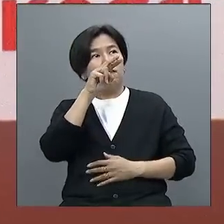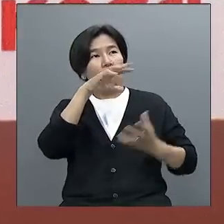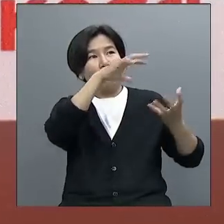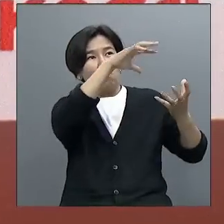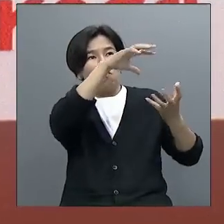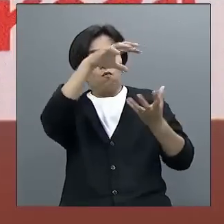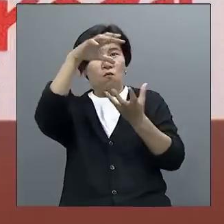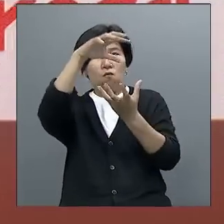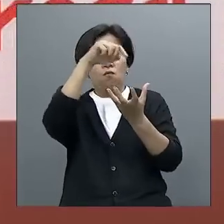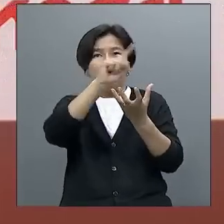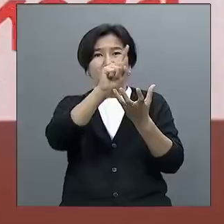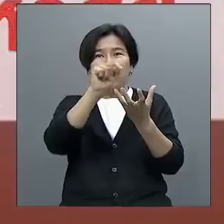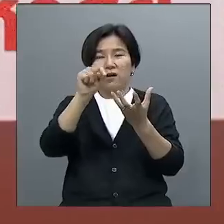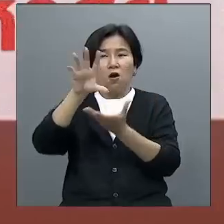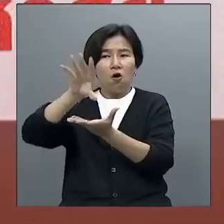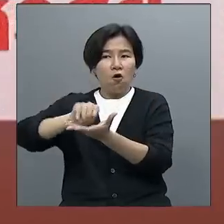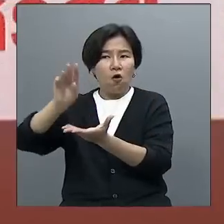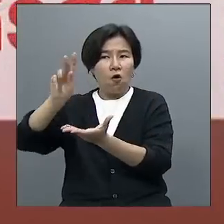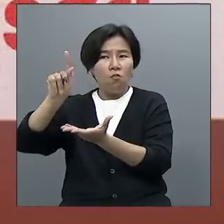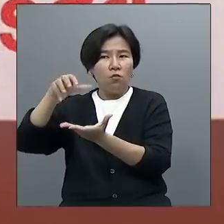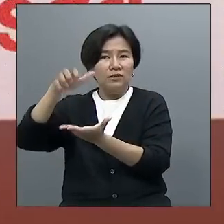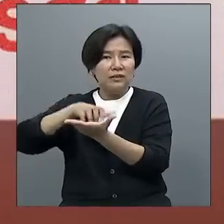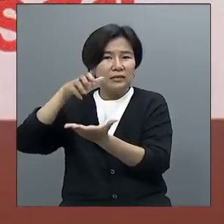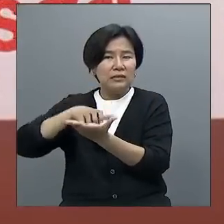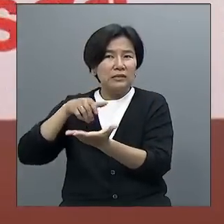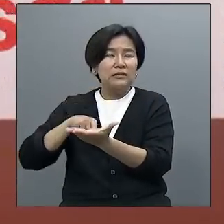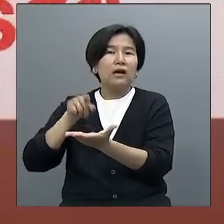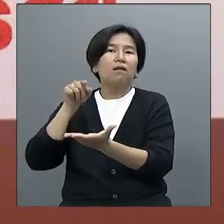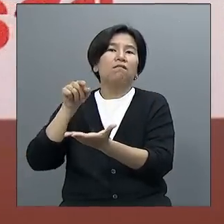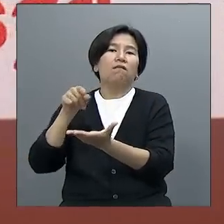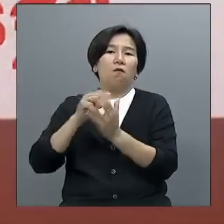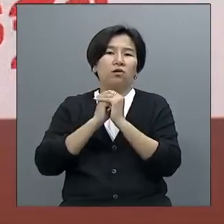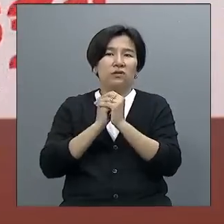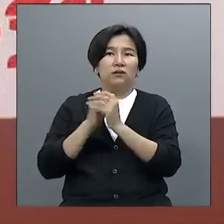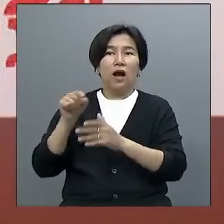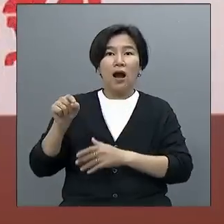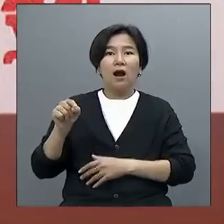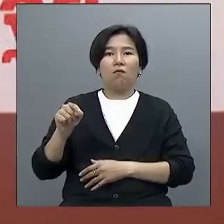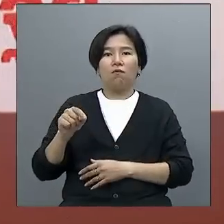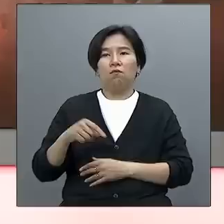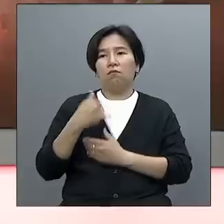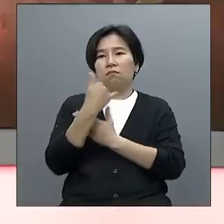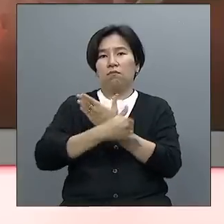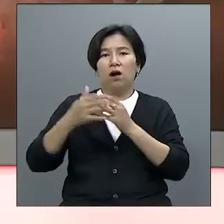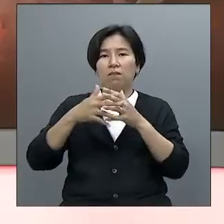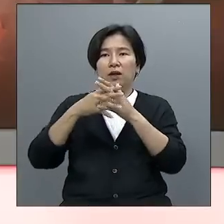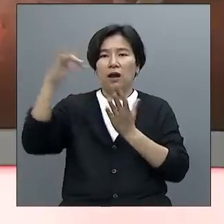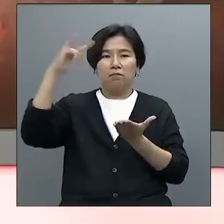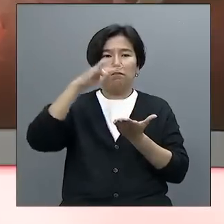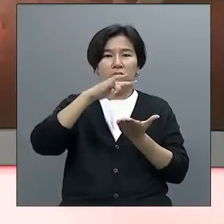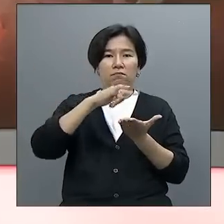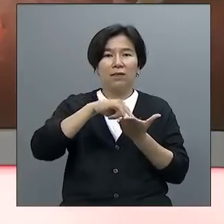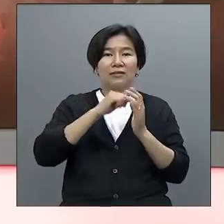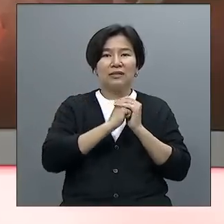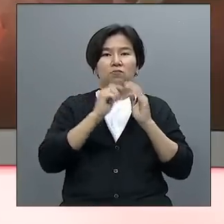สอดแนมของจีนเข้ามาเก็บข้อมูลทางการทหารบริงเค้นเลยยกเลิกการยืนจีนกะทันหันค่ะเพียงไม่กี่วันก่อน